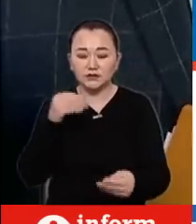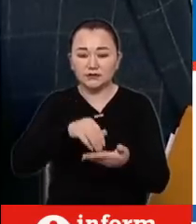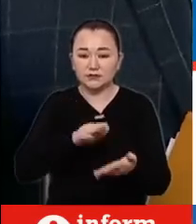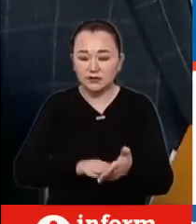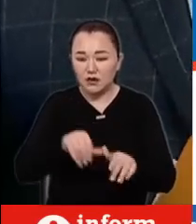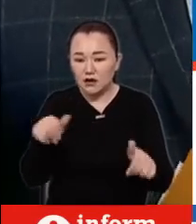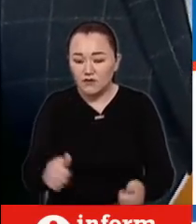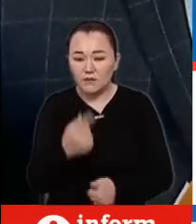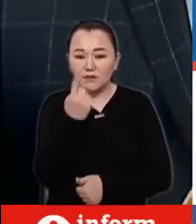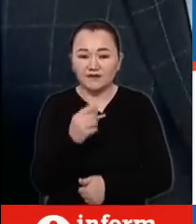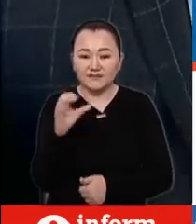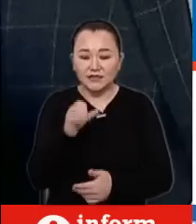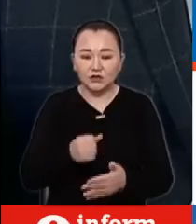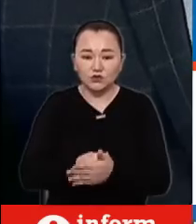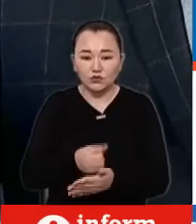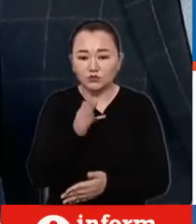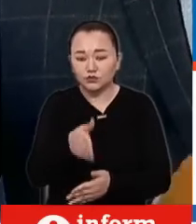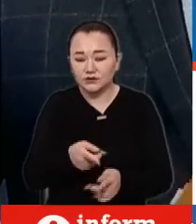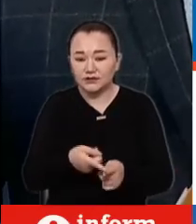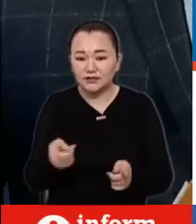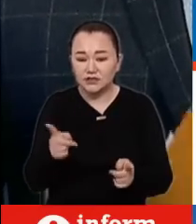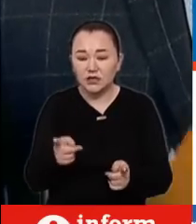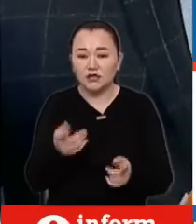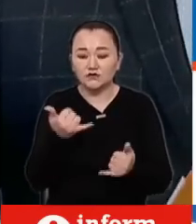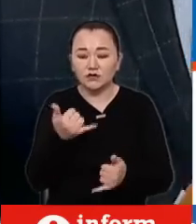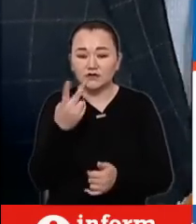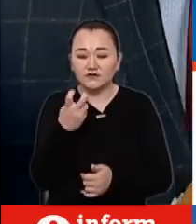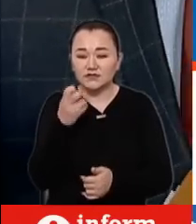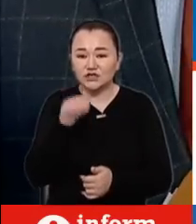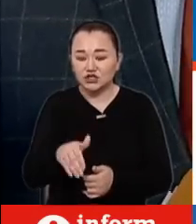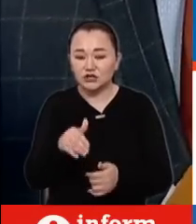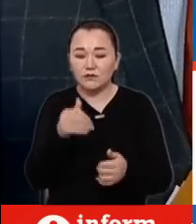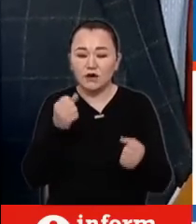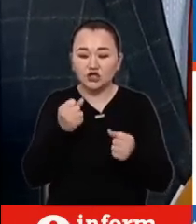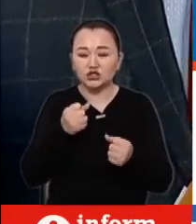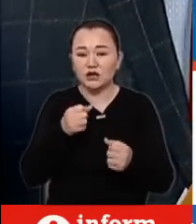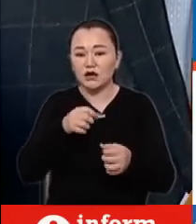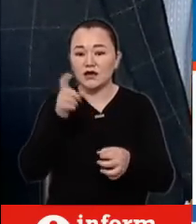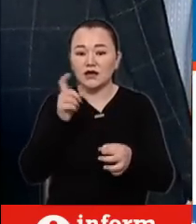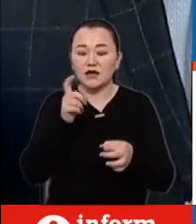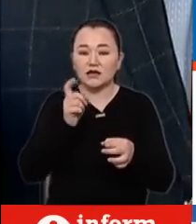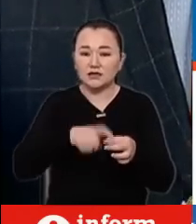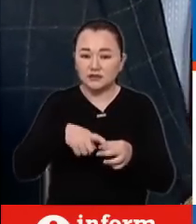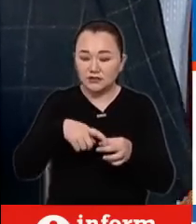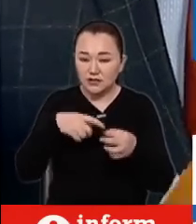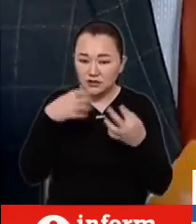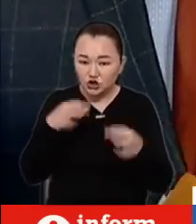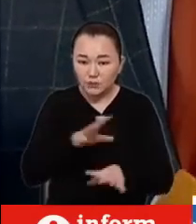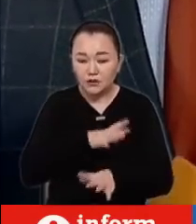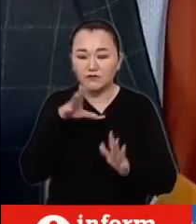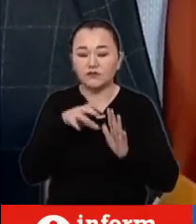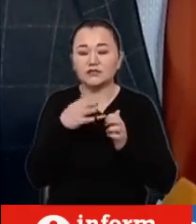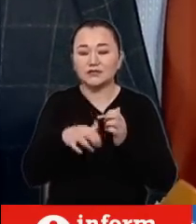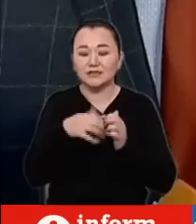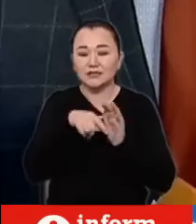жұмыстары 1 қыркүйекке дейін жалғасады. Бүгінге дейін 200 мыңға жуық темір тұлпарды тіркеуге рұқсат берілген еді, оның ішіндегі 100